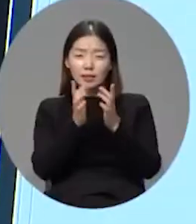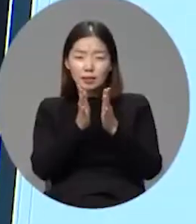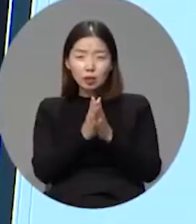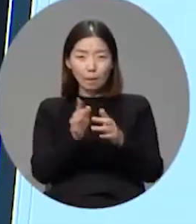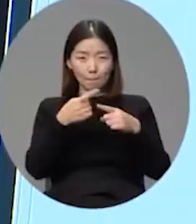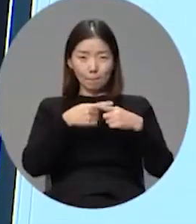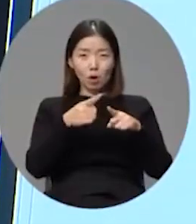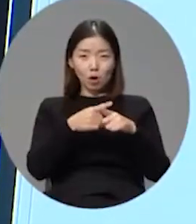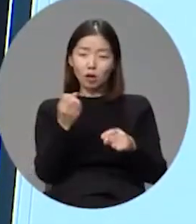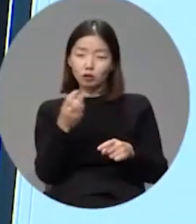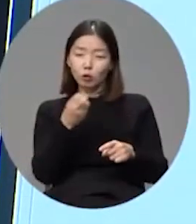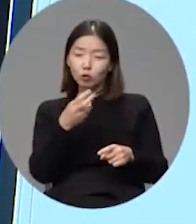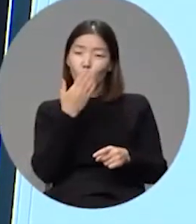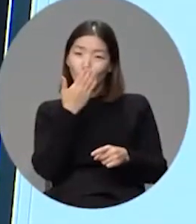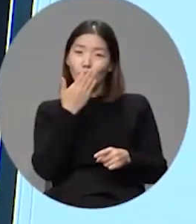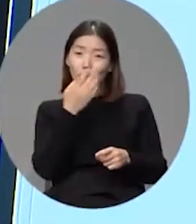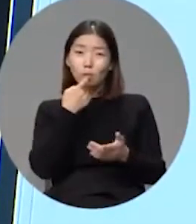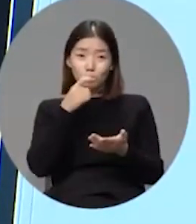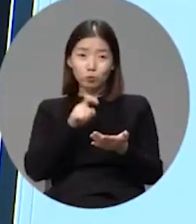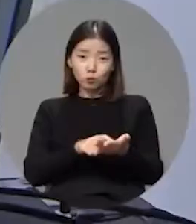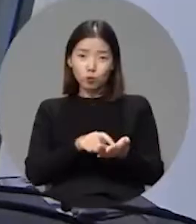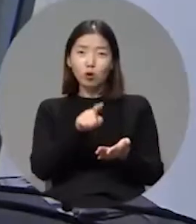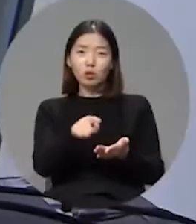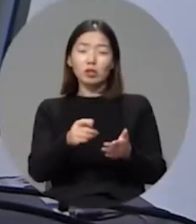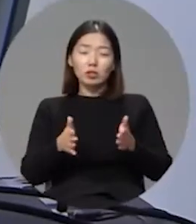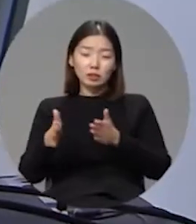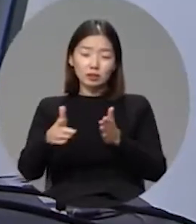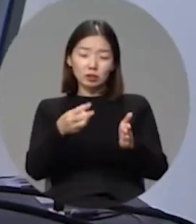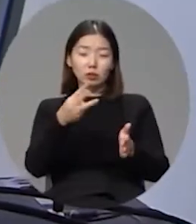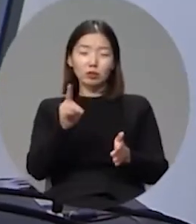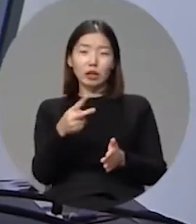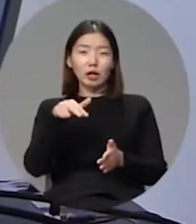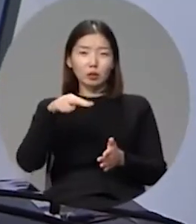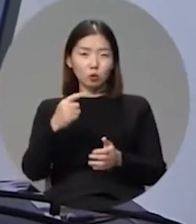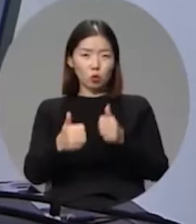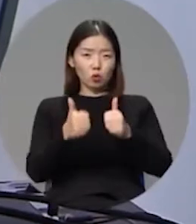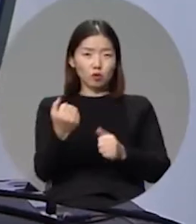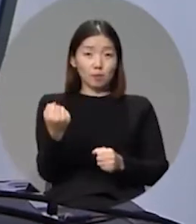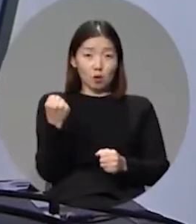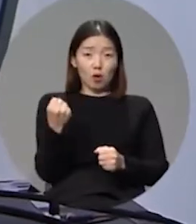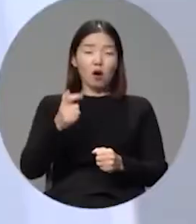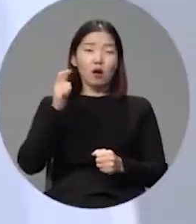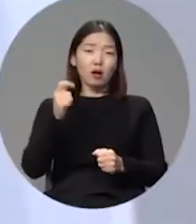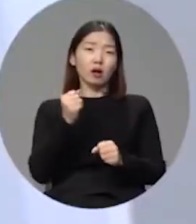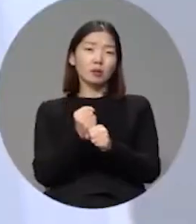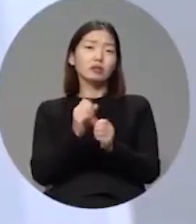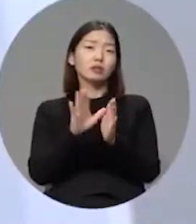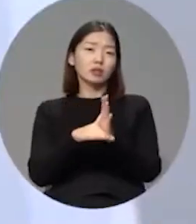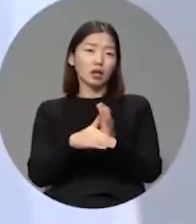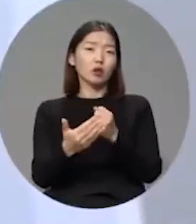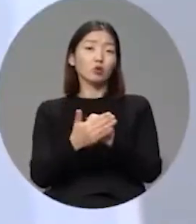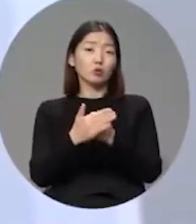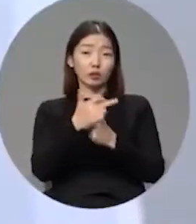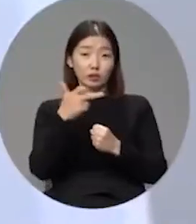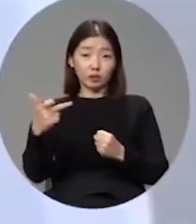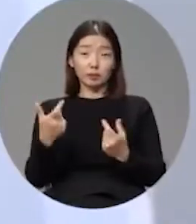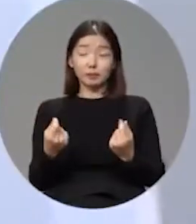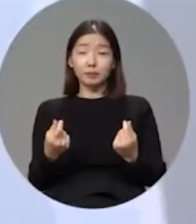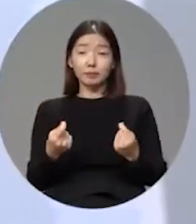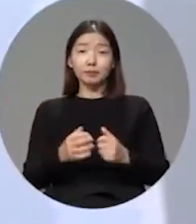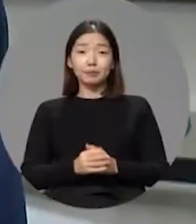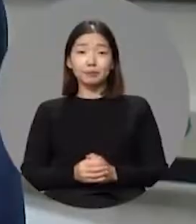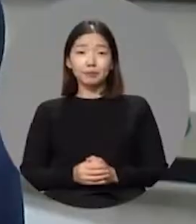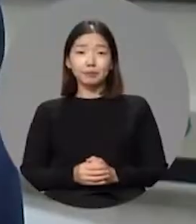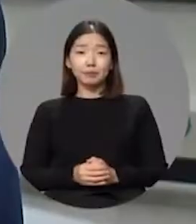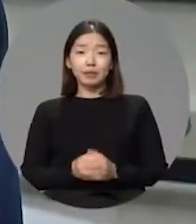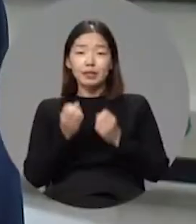평가가 수시로 가능해졌다는 점은 특히 도내 탄소 산업의 경쟁력 강화에 큰 기여를 할 것으로 기대됩니다.